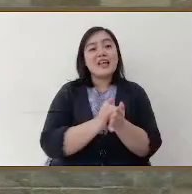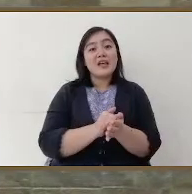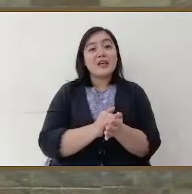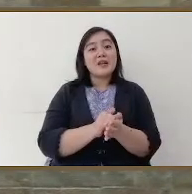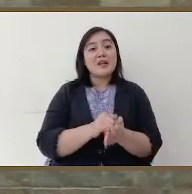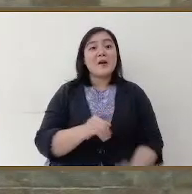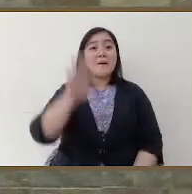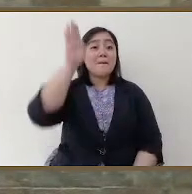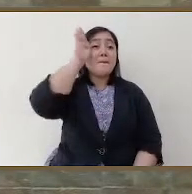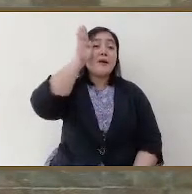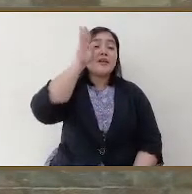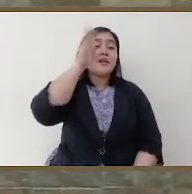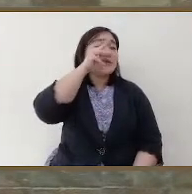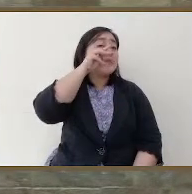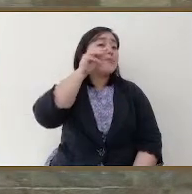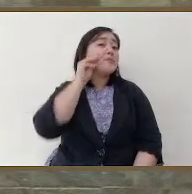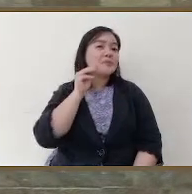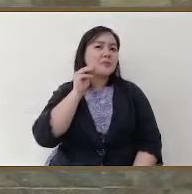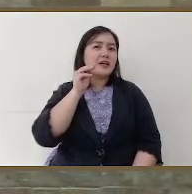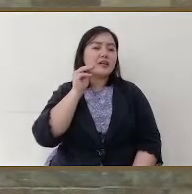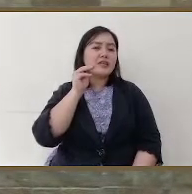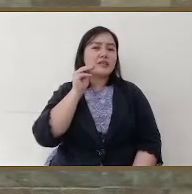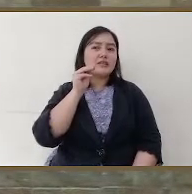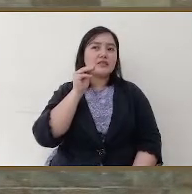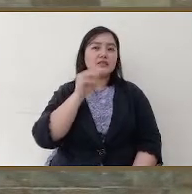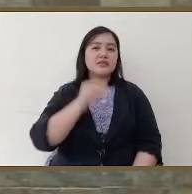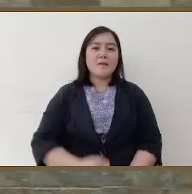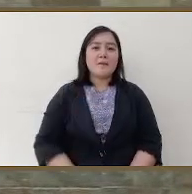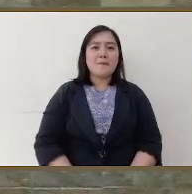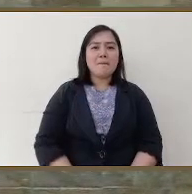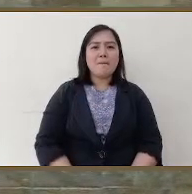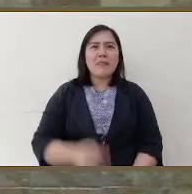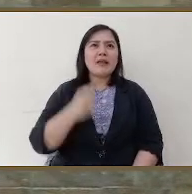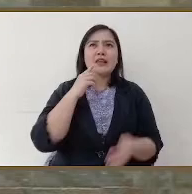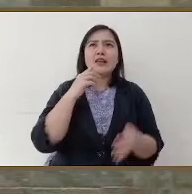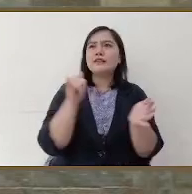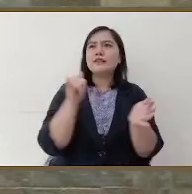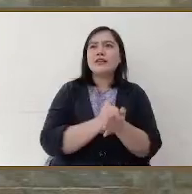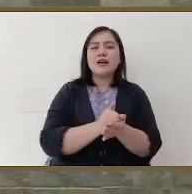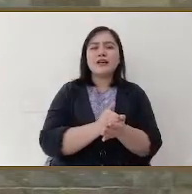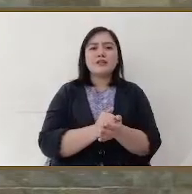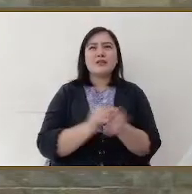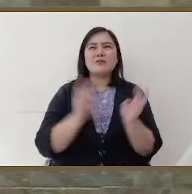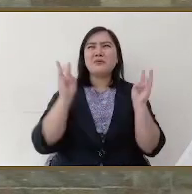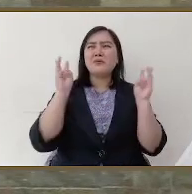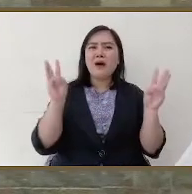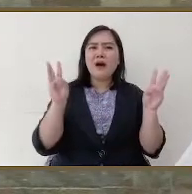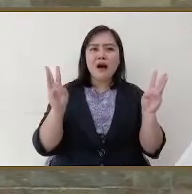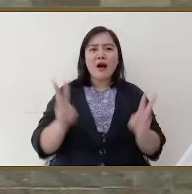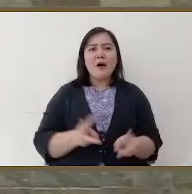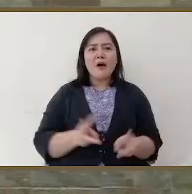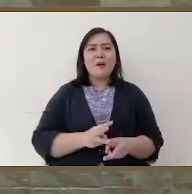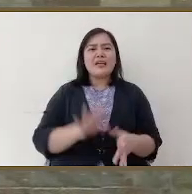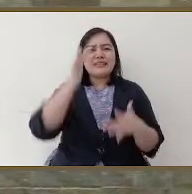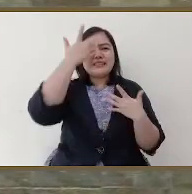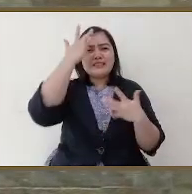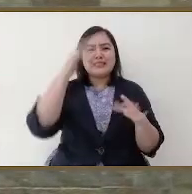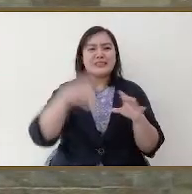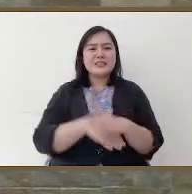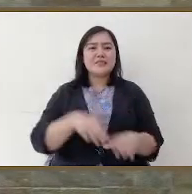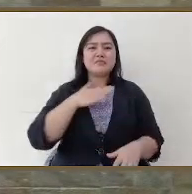meron siyang nararamdaman, sabi niya, biglang sumakit ang ngipin ko. Sabi ko, anong kinain mo? Wala. Bigla na lamang. You see